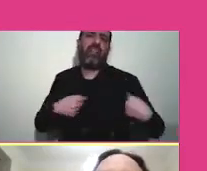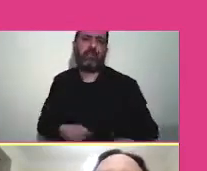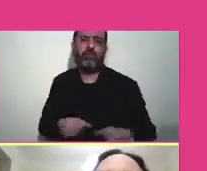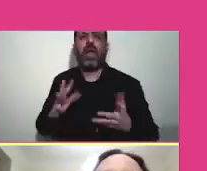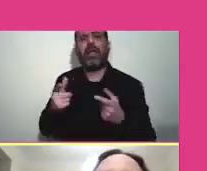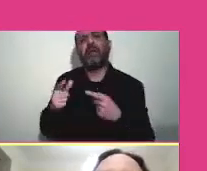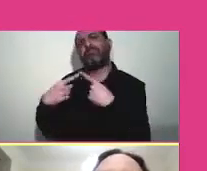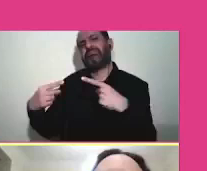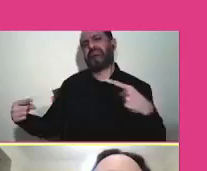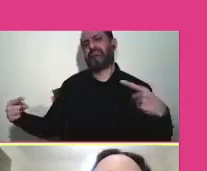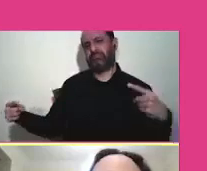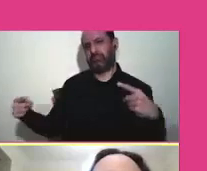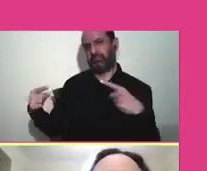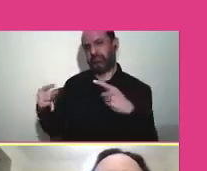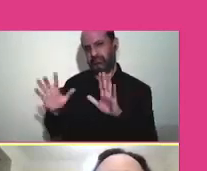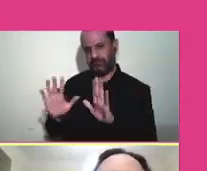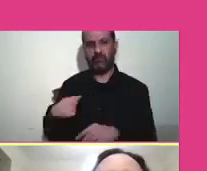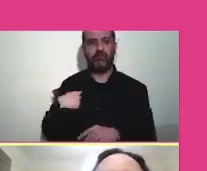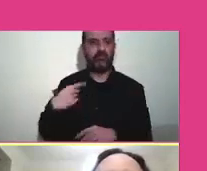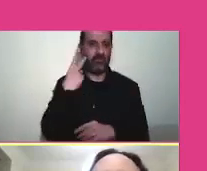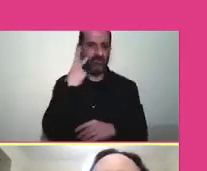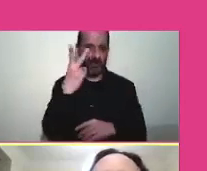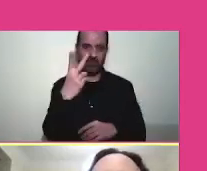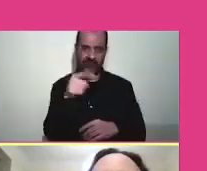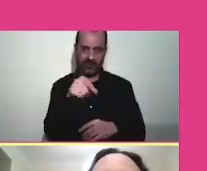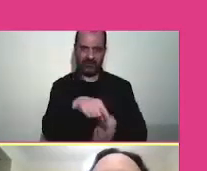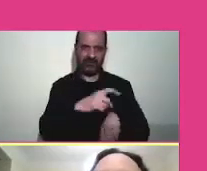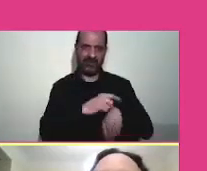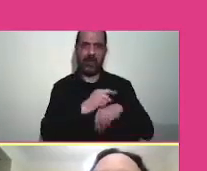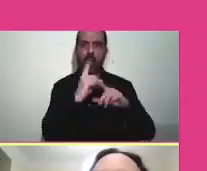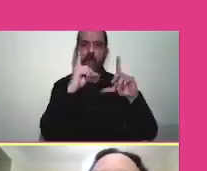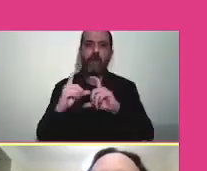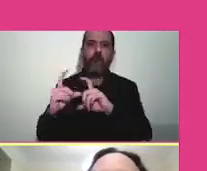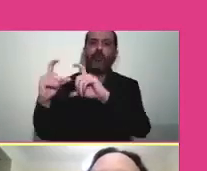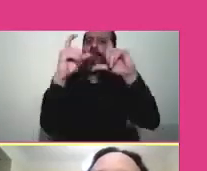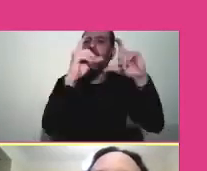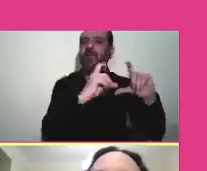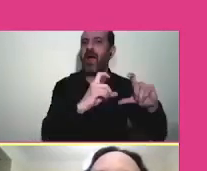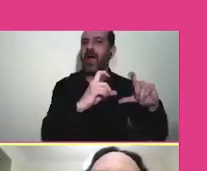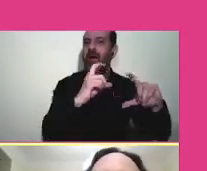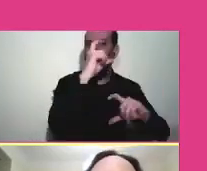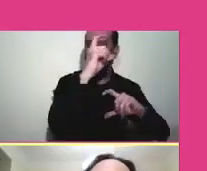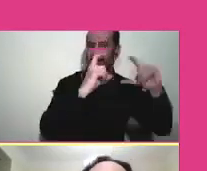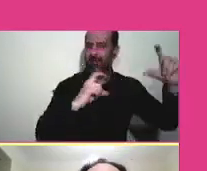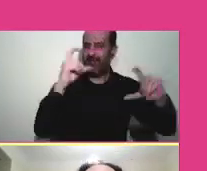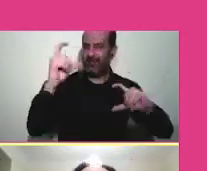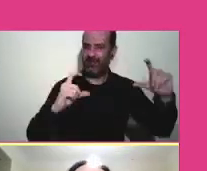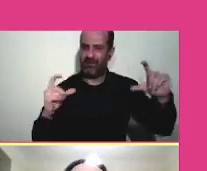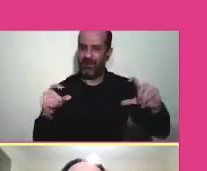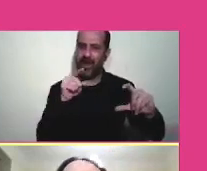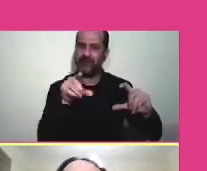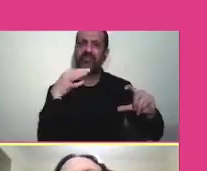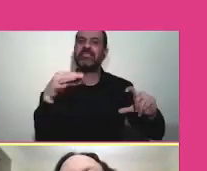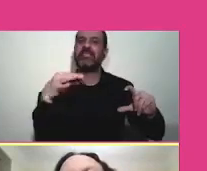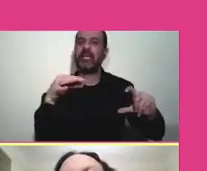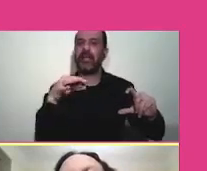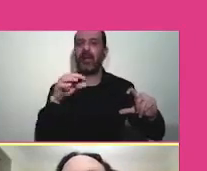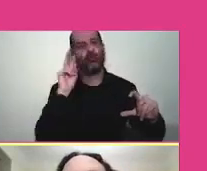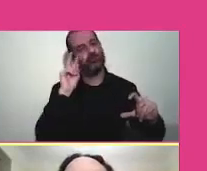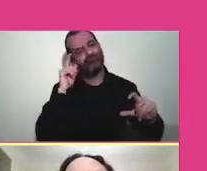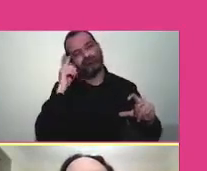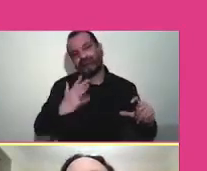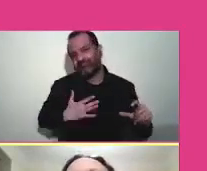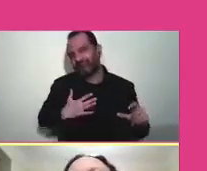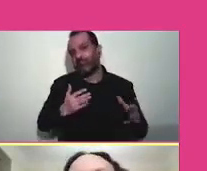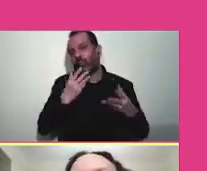ιδιότητες. Μπορείτε να βλέπετε ταυτόχρονα τις φωτογραφίες. Νομίζω αυτή η σελίδα είναι μια από τις πιο όμορφες, γιατί